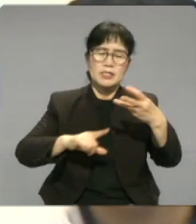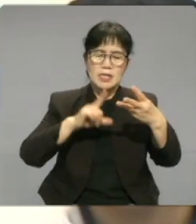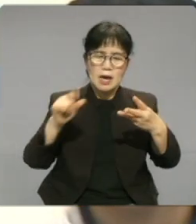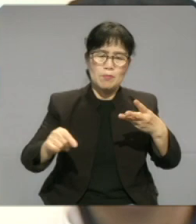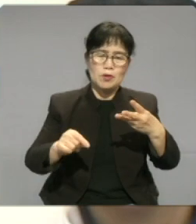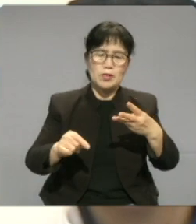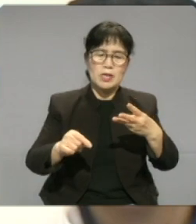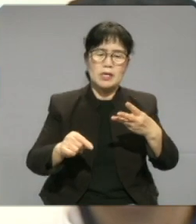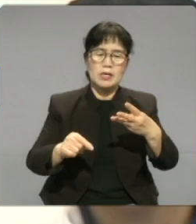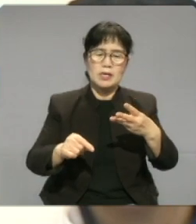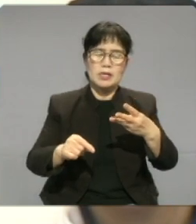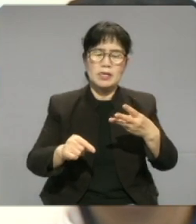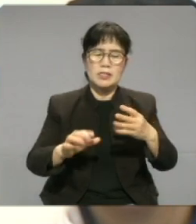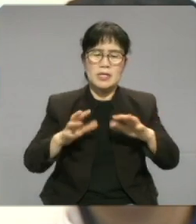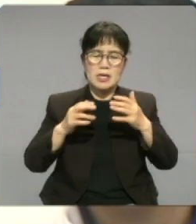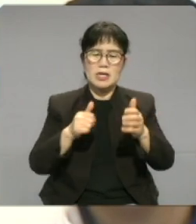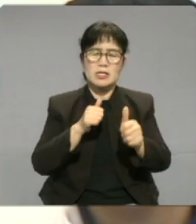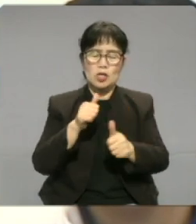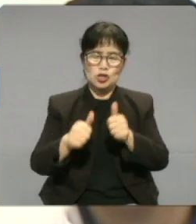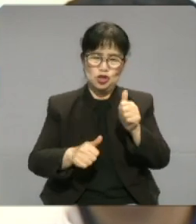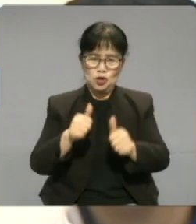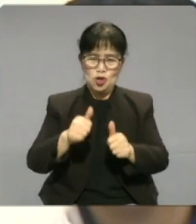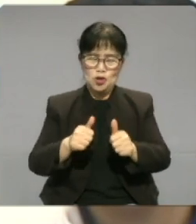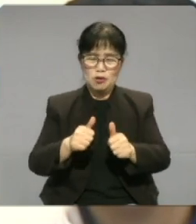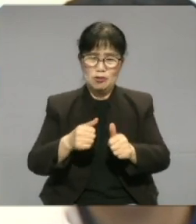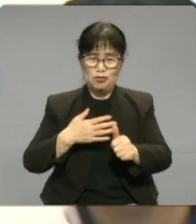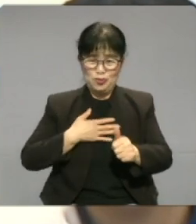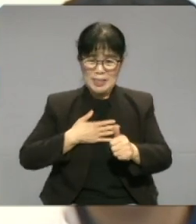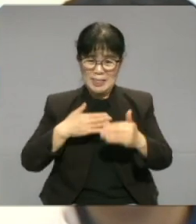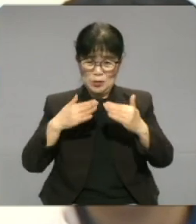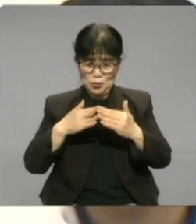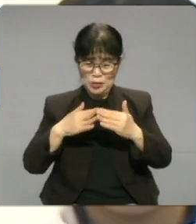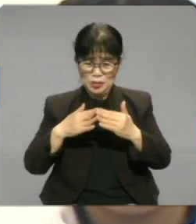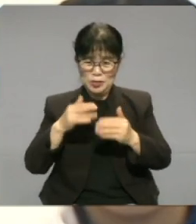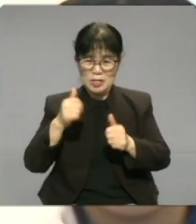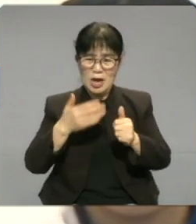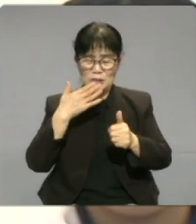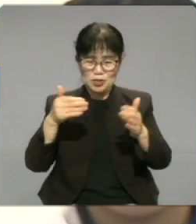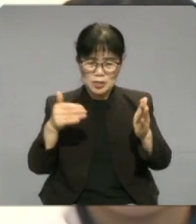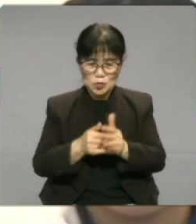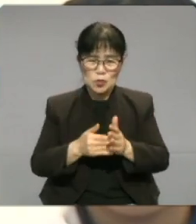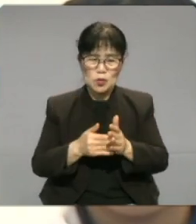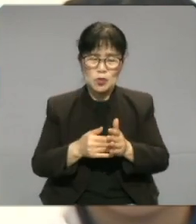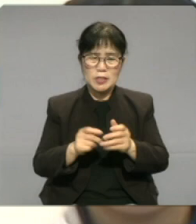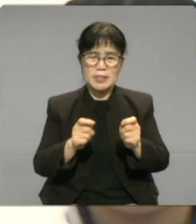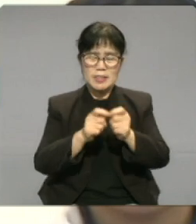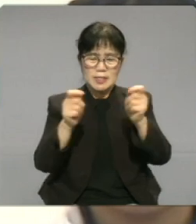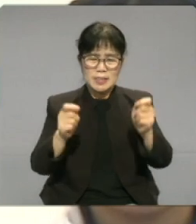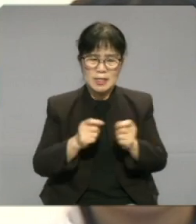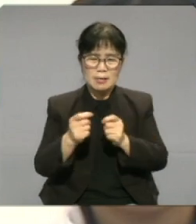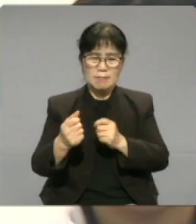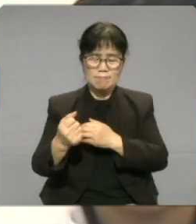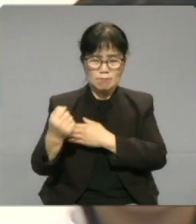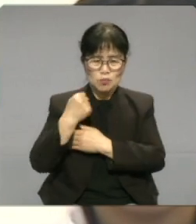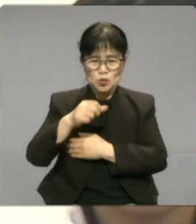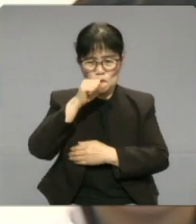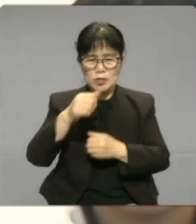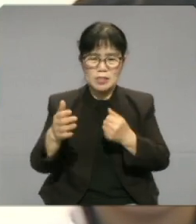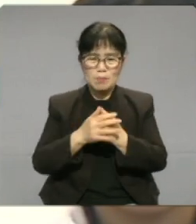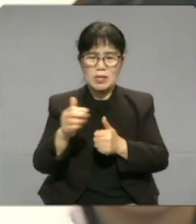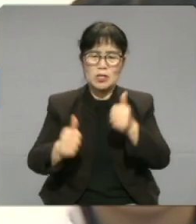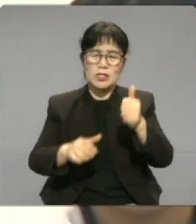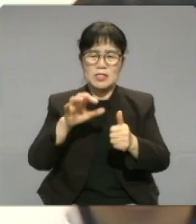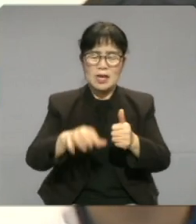세계 선수권을 저희 홈 그라운드에서 경기를 할수 있도록 그리고 팀워크가 워낙 좋다 보니